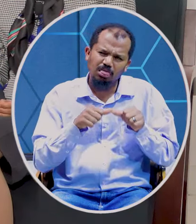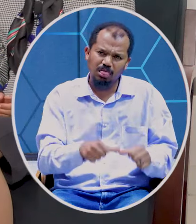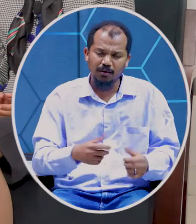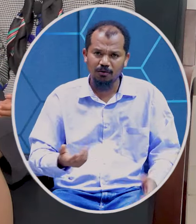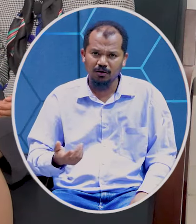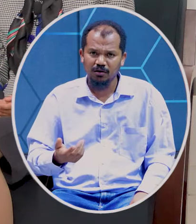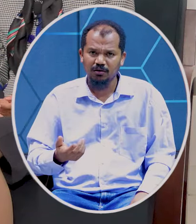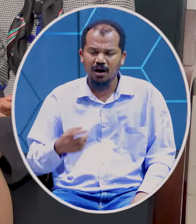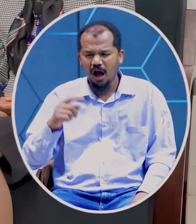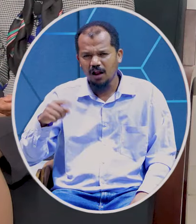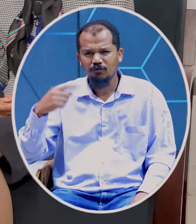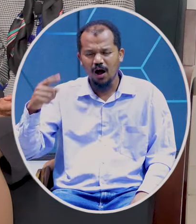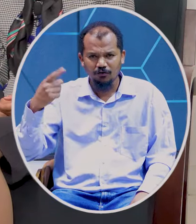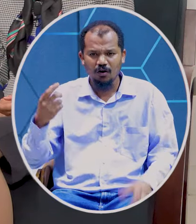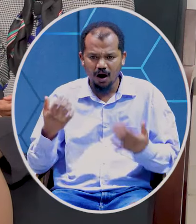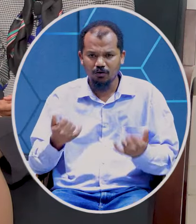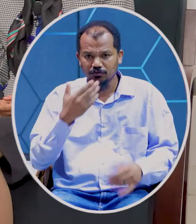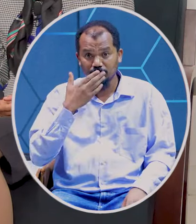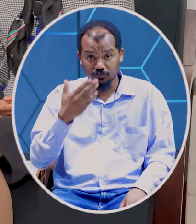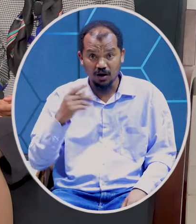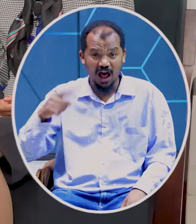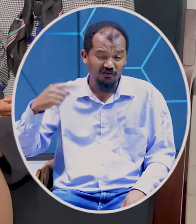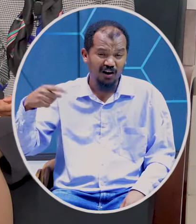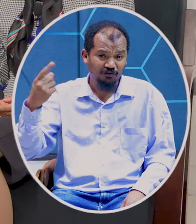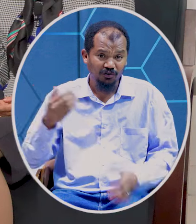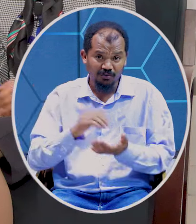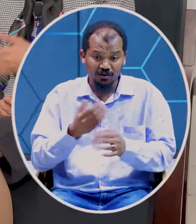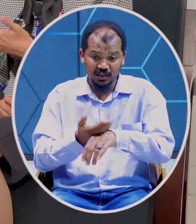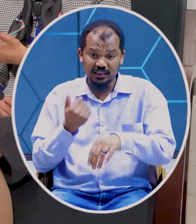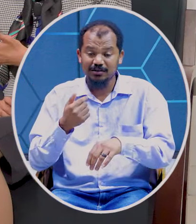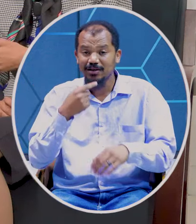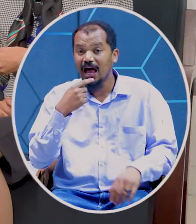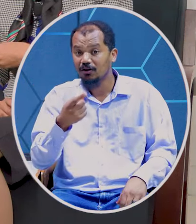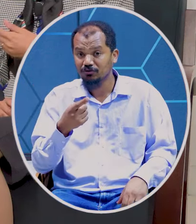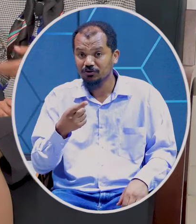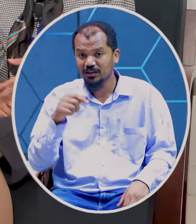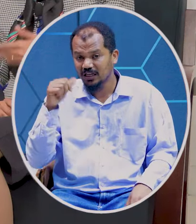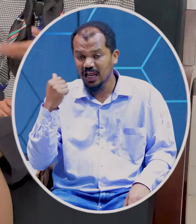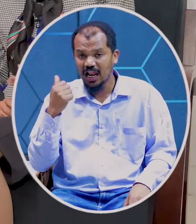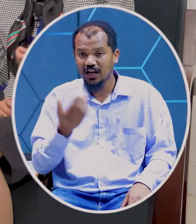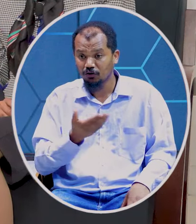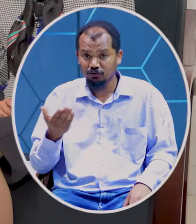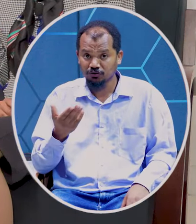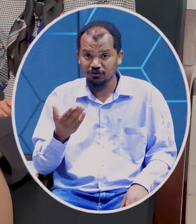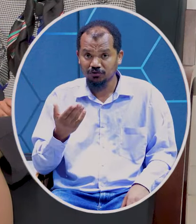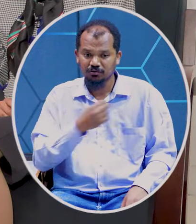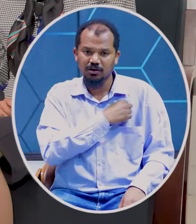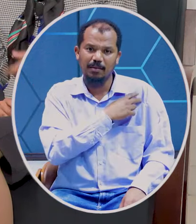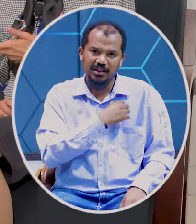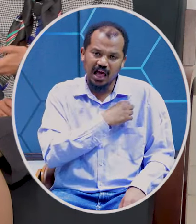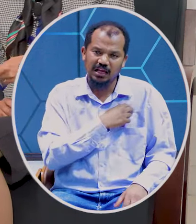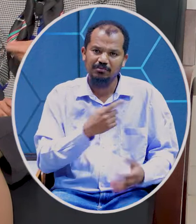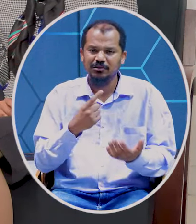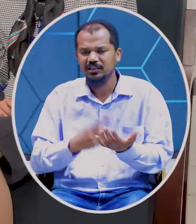የመቆየት አልፎ አልፎ አሁን እንኳን ጥሩ እየሆኑ ነው። አልፎ አልፎ ደግሞ ቅድም የተባባል ነው ሌሎች ነገሮችን